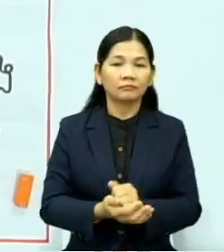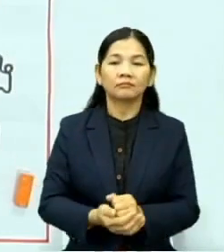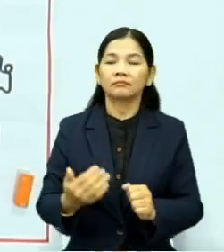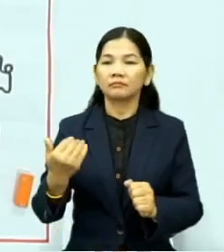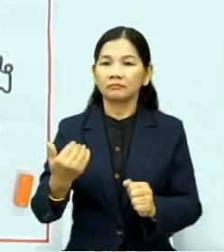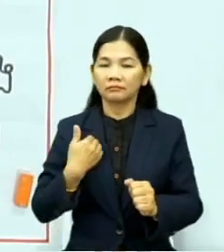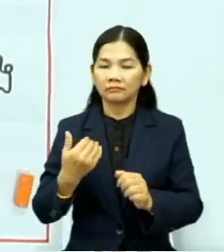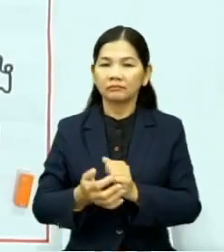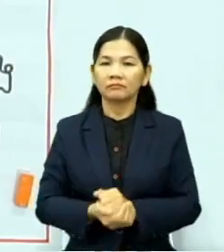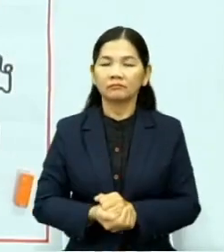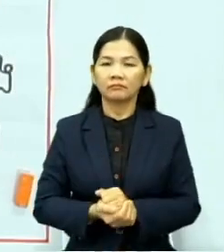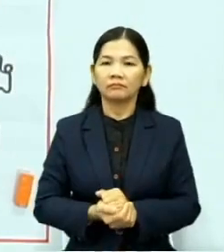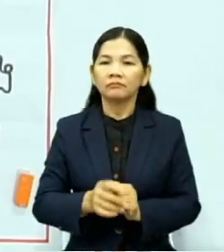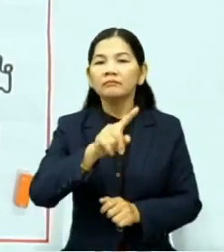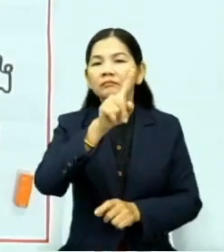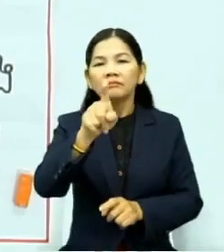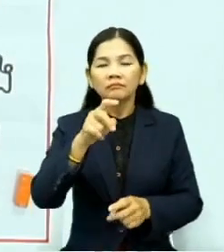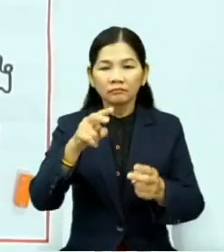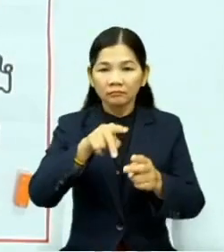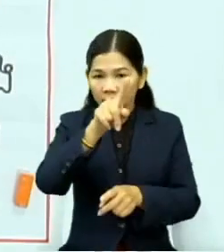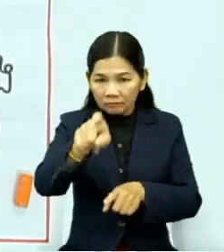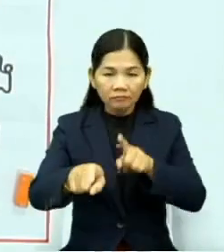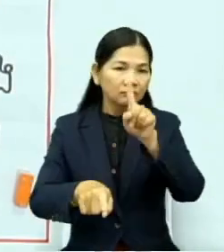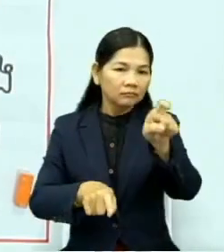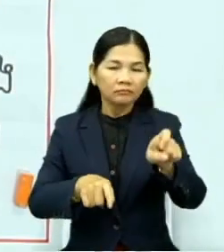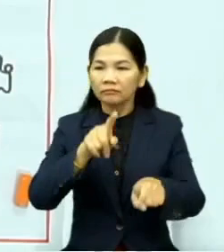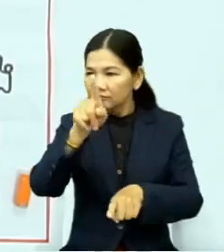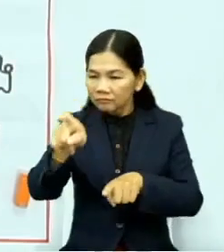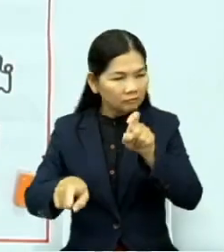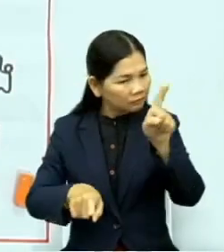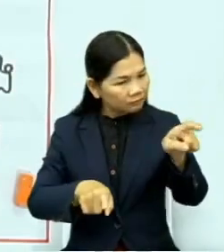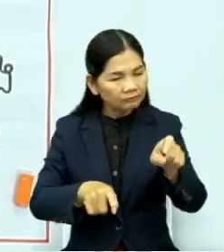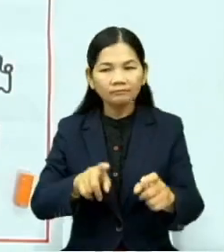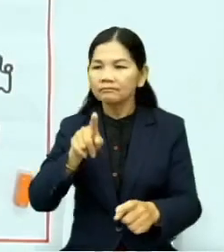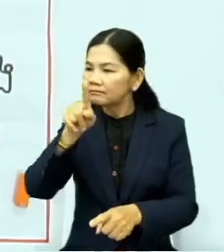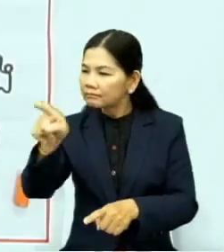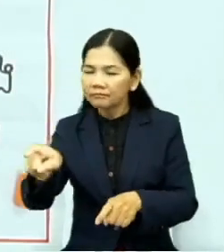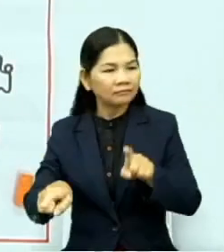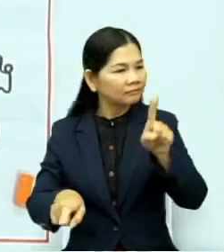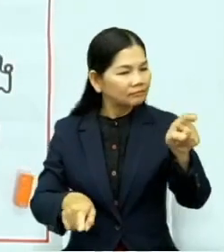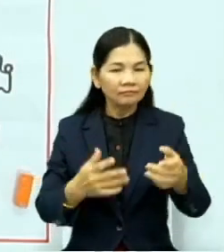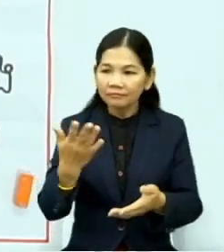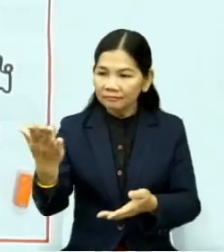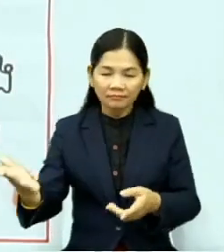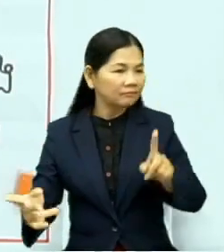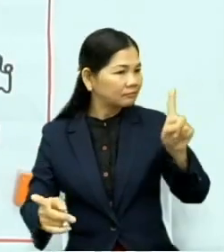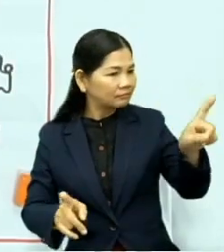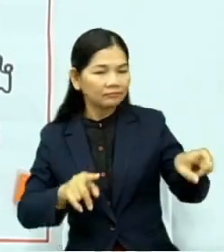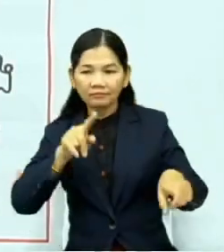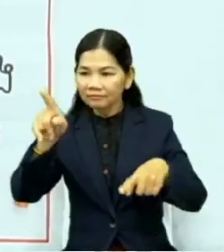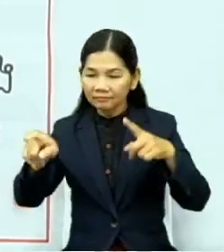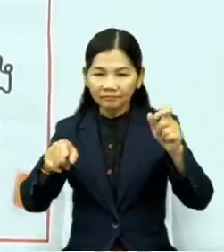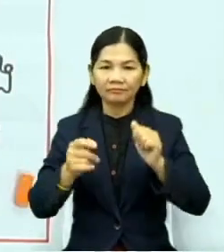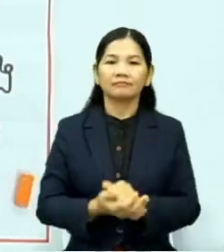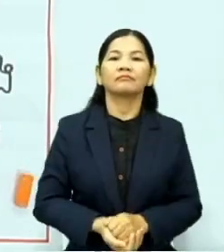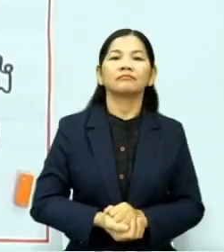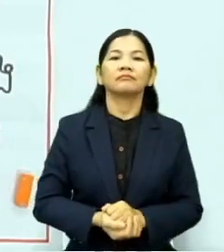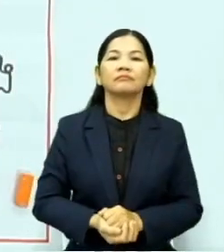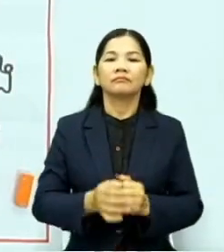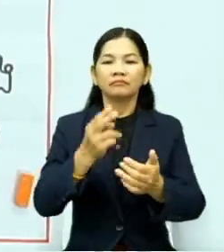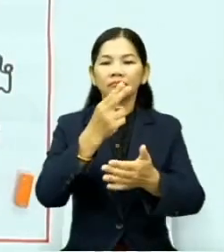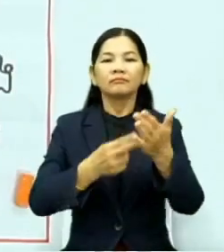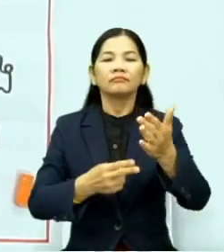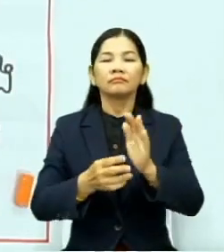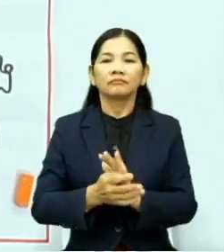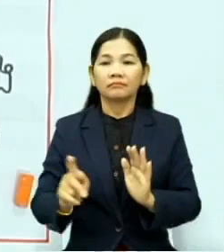miên, cứ xâm rạp chào xua khá nha, chà, xâm rạp chào xua khá nha, tù vinh tà mau, tù vinh tà mau, nè con á. Chà, chẳng tam là dễ khá